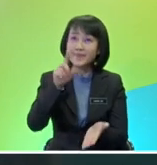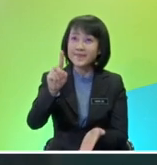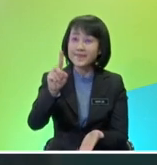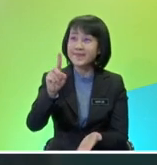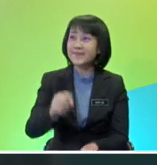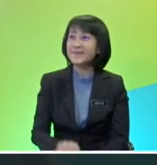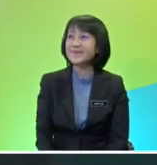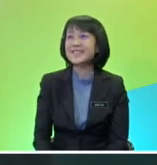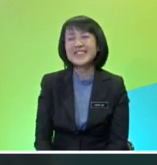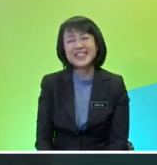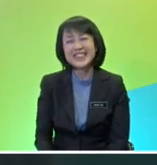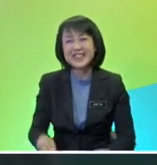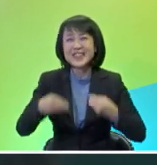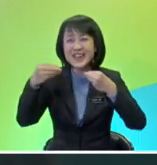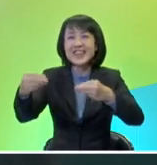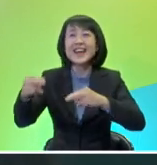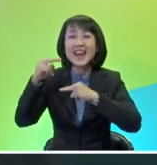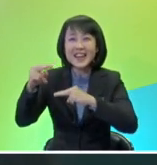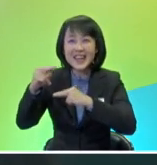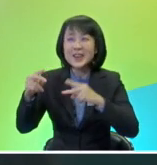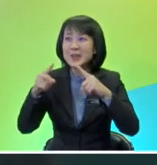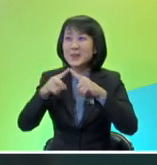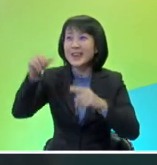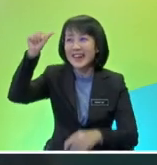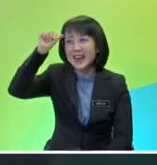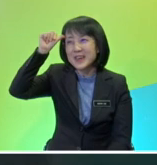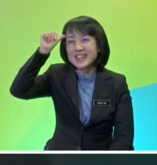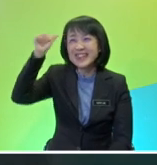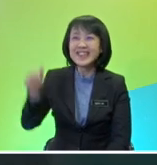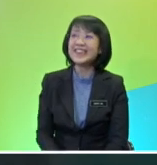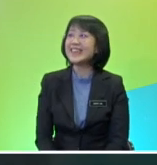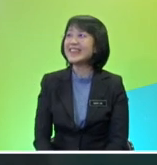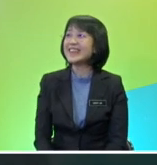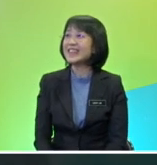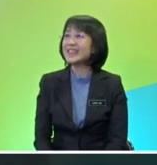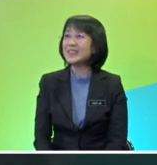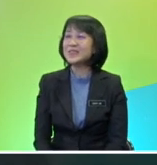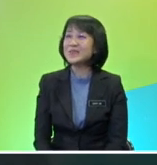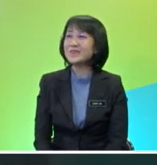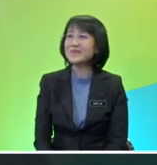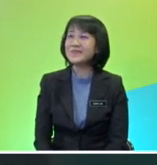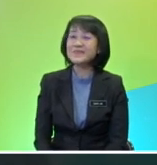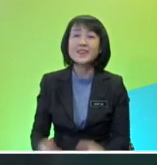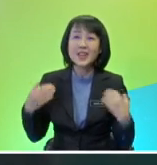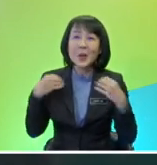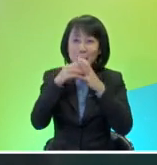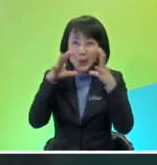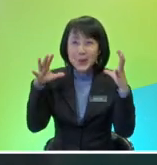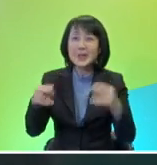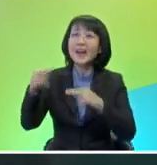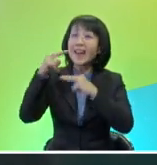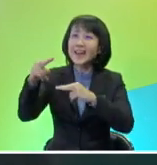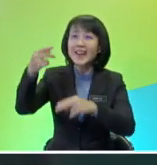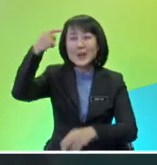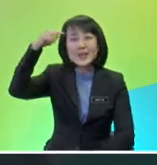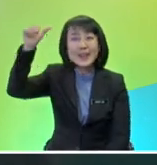kata cikgu bagi ganjaran dulu, cikgu? Kita bagi ganjaran dulu. Nanti saya tak nak buat eksperimen. Okey, baik. Di depan Akmal ada balon. Ya. Jadi itulah ganjaran yang pertama.